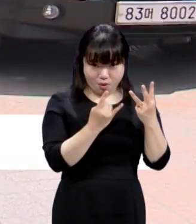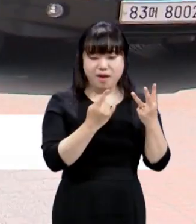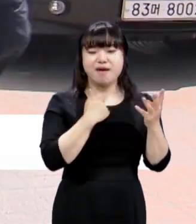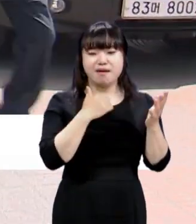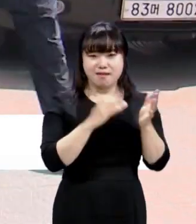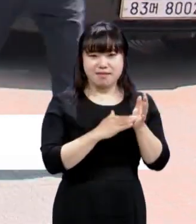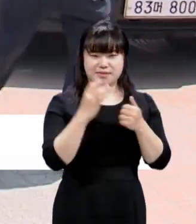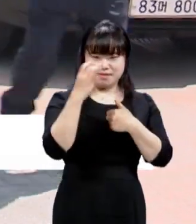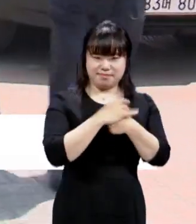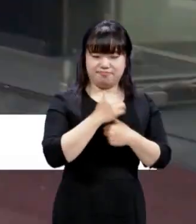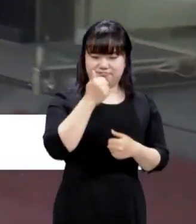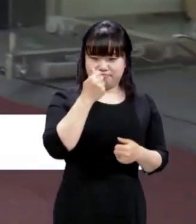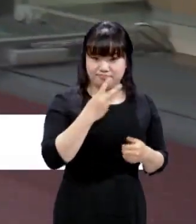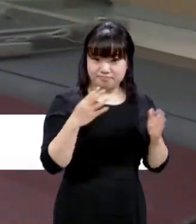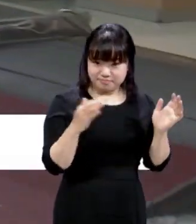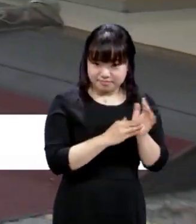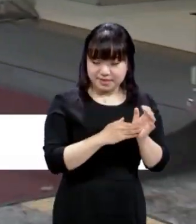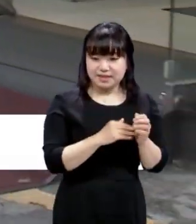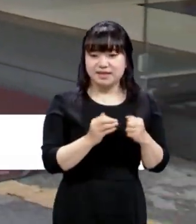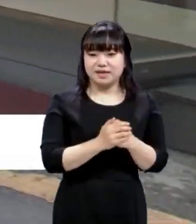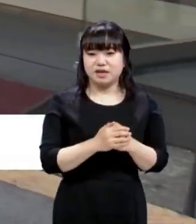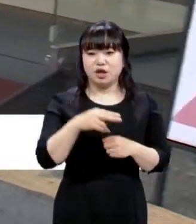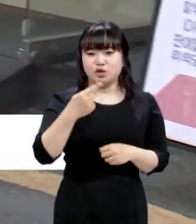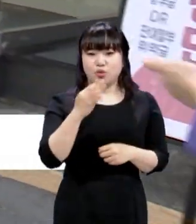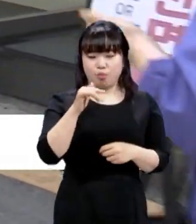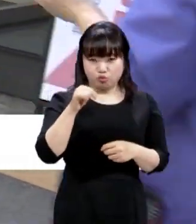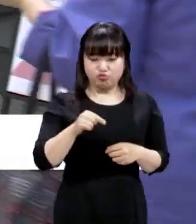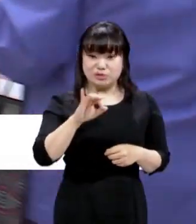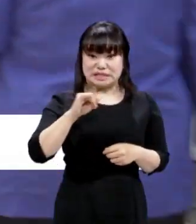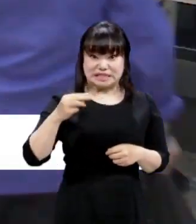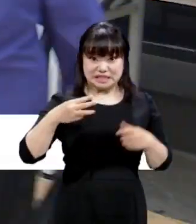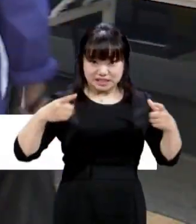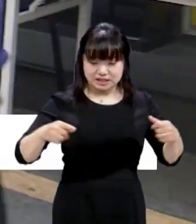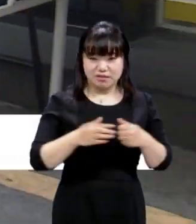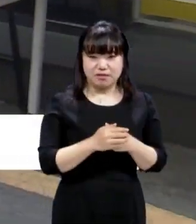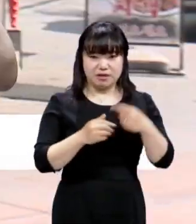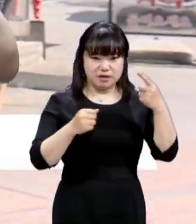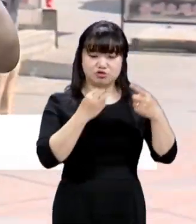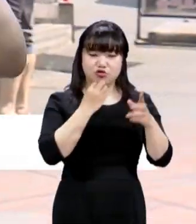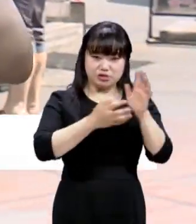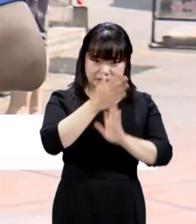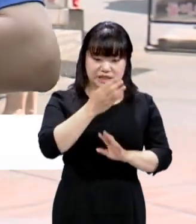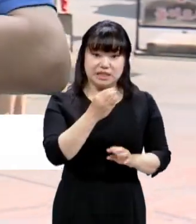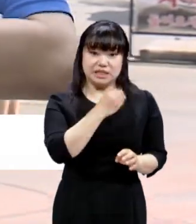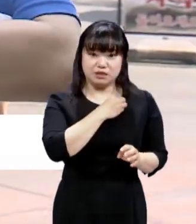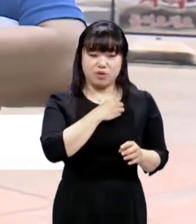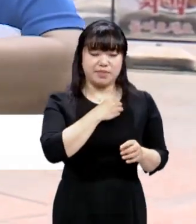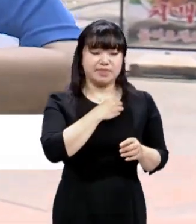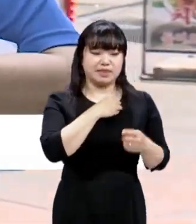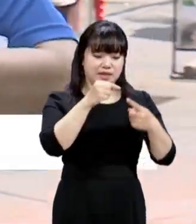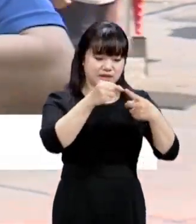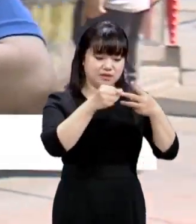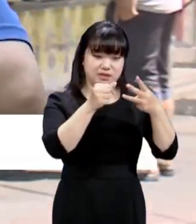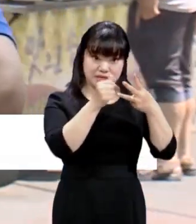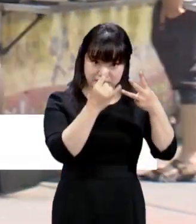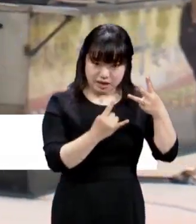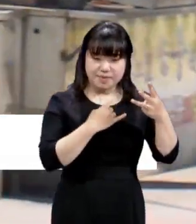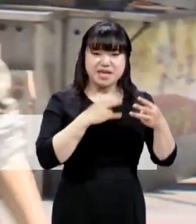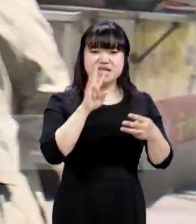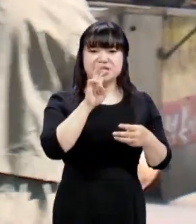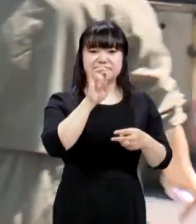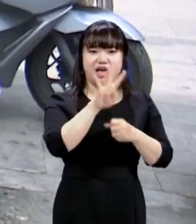최연수 호 의장을 거쳐 도 봉고 1 선거 고 서울 시원 삼성 까지 이 14년을 지역 정치 의 매진해